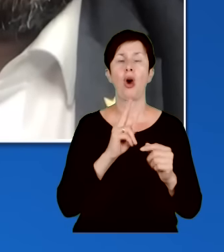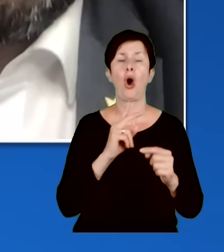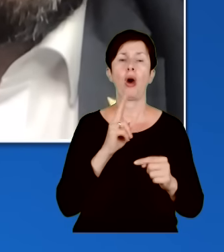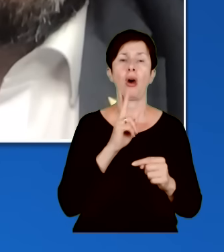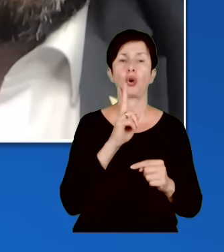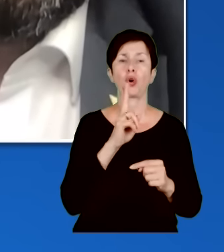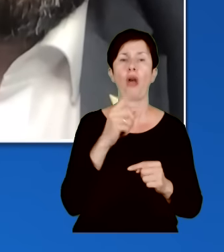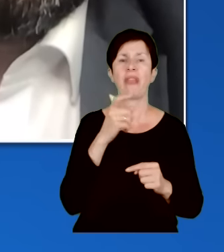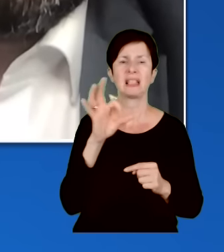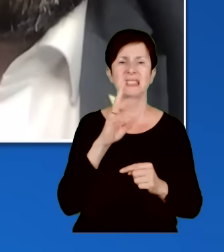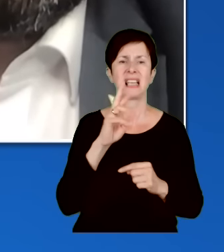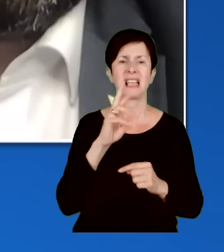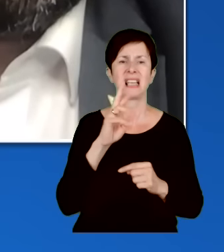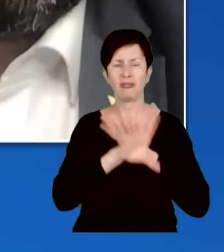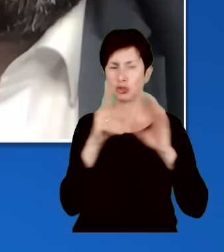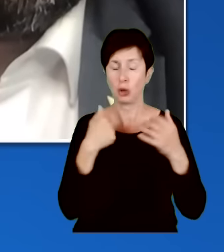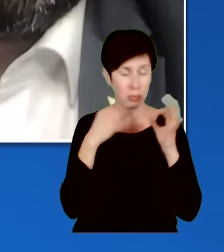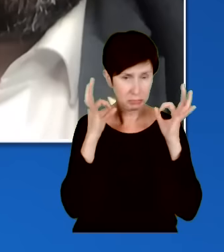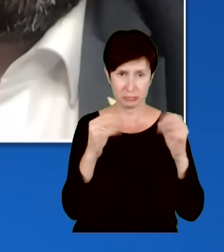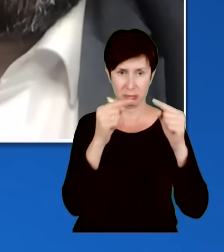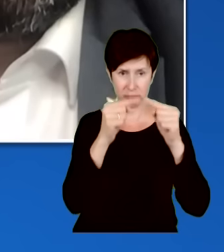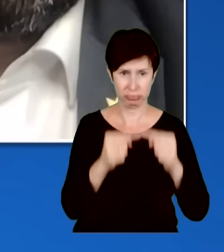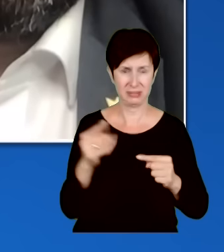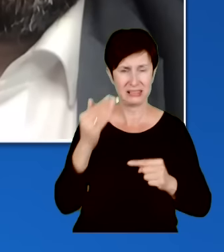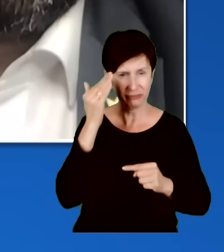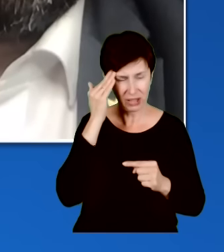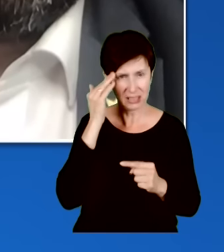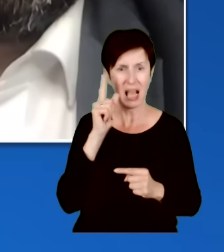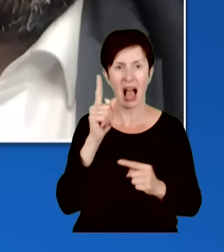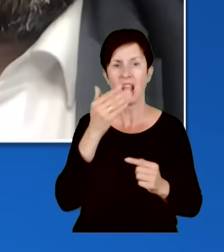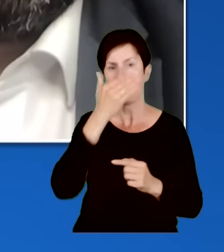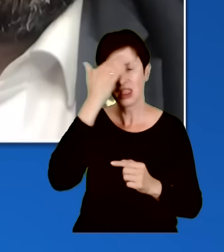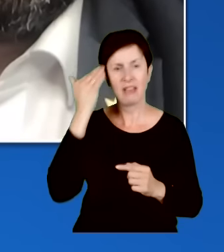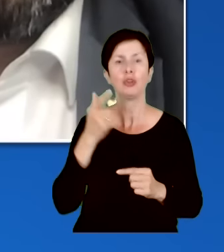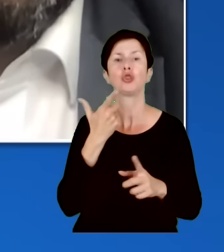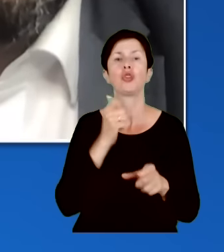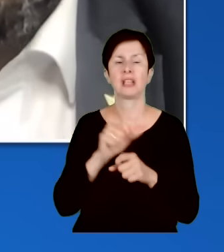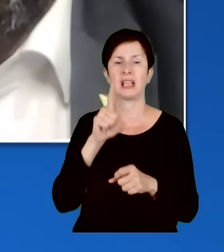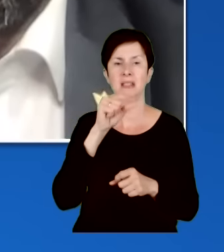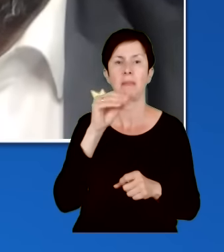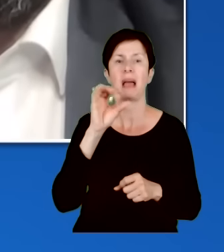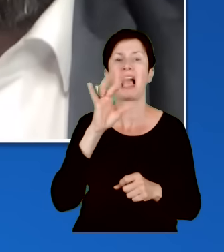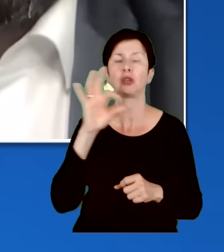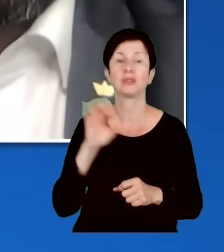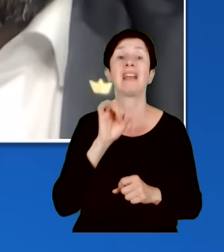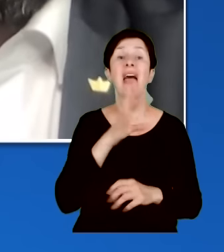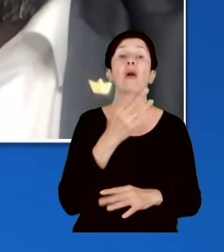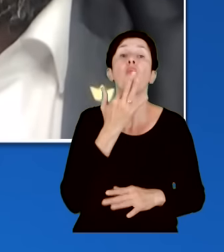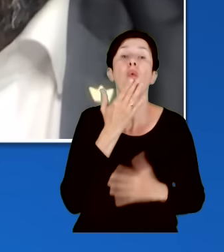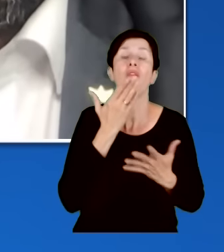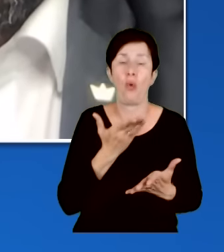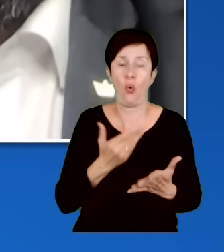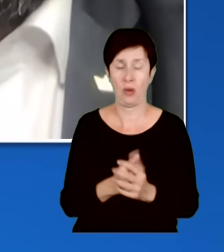wszystko było Lega Artis bo znają to bo wiedzą nie wiedzieli czym jest pegazus Tak twierdzą że nie wiedzą więc takie